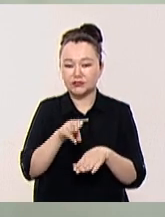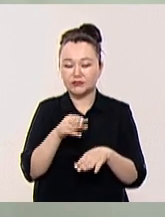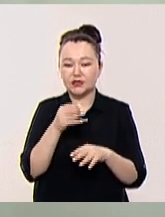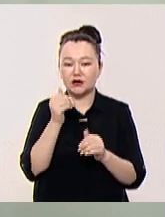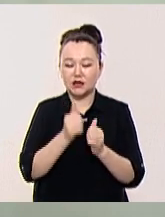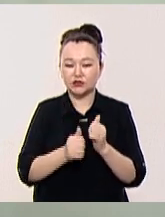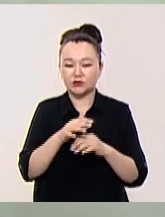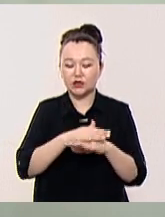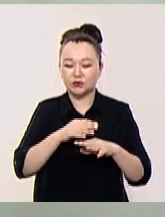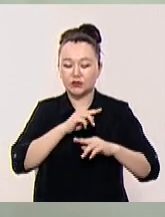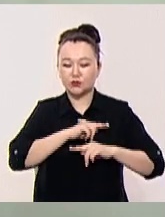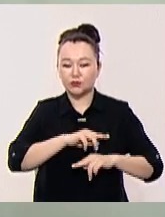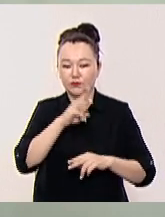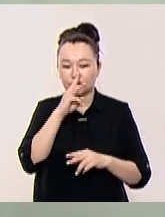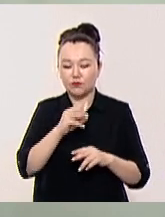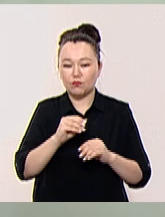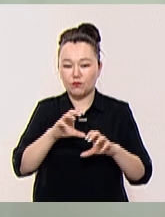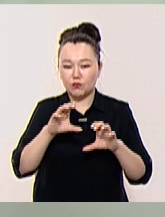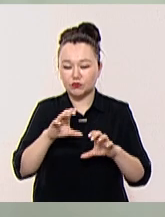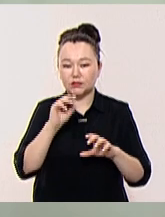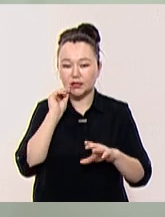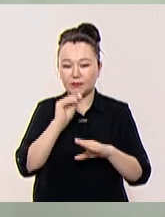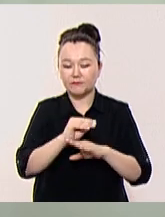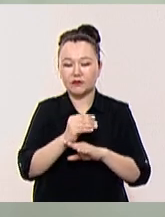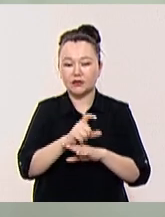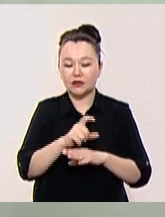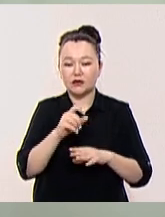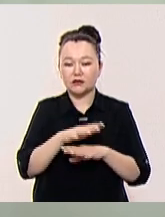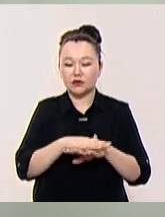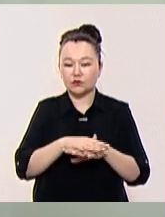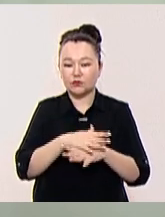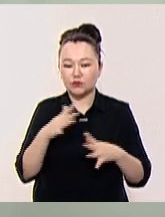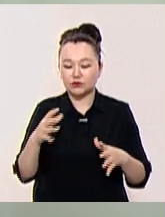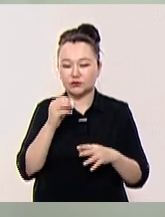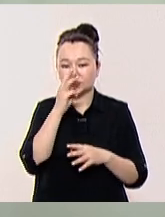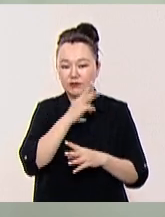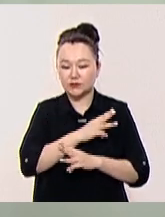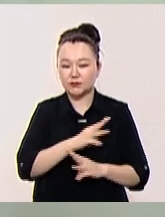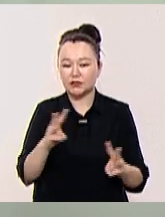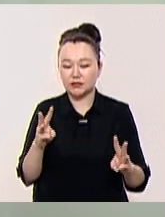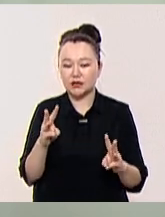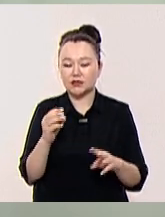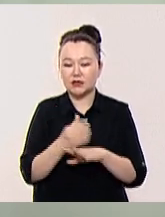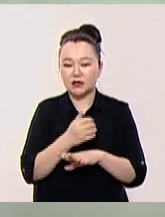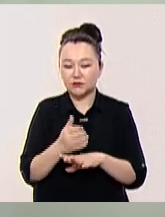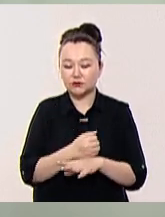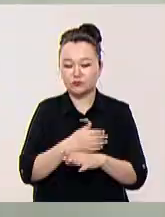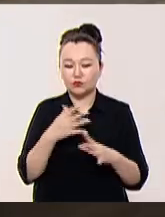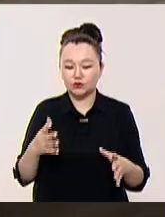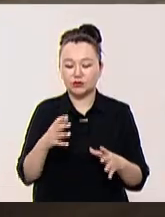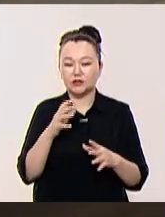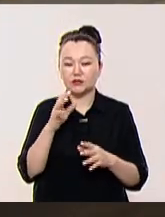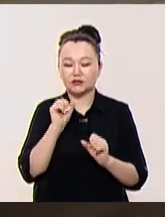еңбек табысының артуы, кең ауқымды жұмыспен қамтуды дамыту арқылы халықтың табысын арту, сатып алу қабілетін